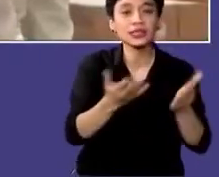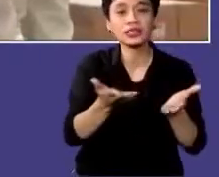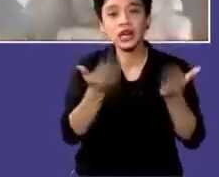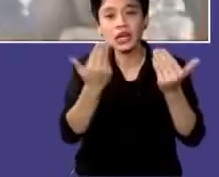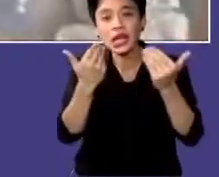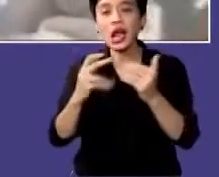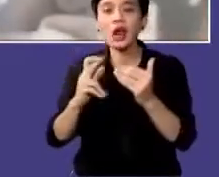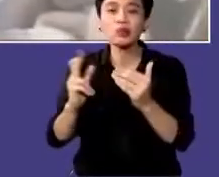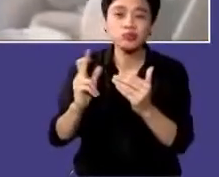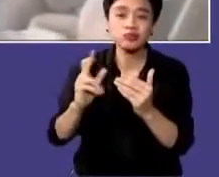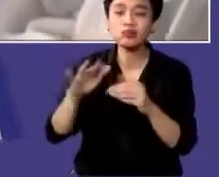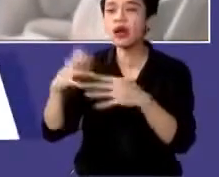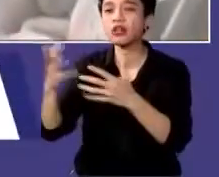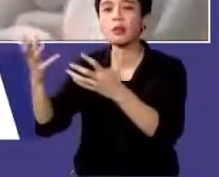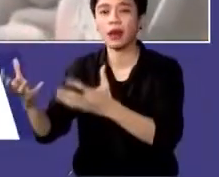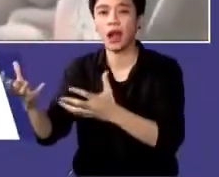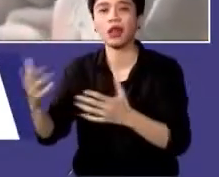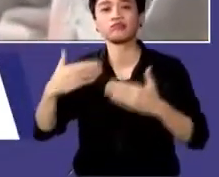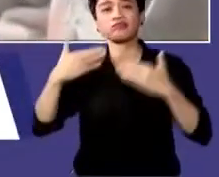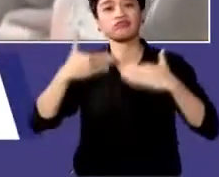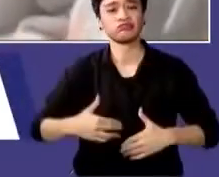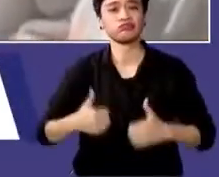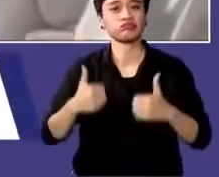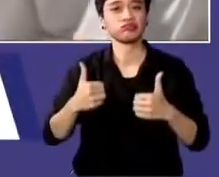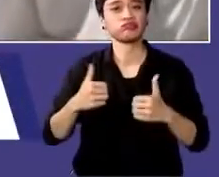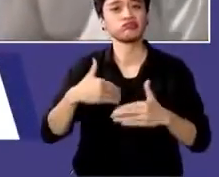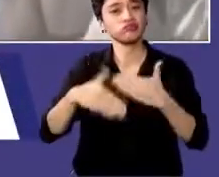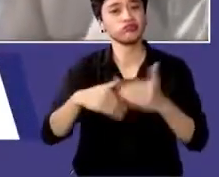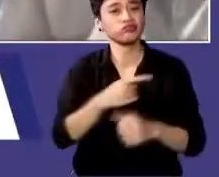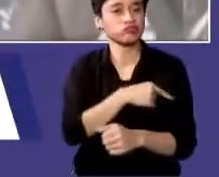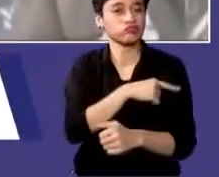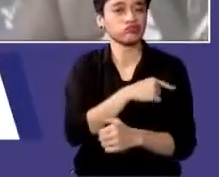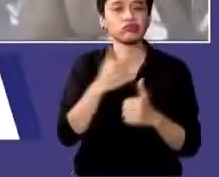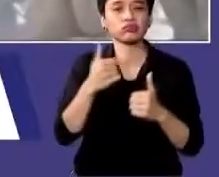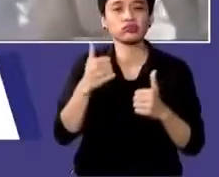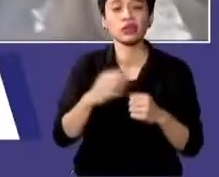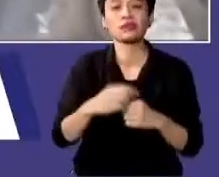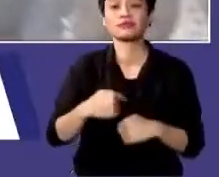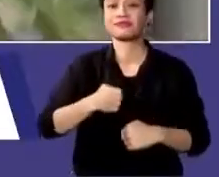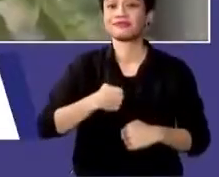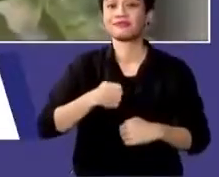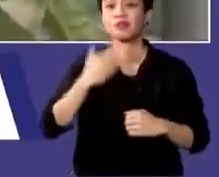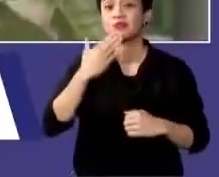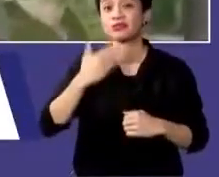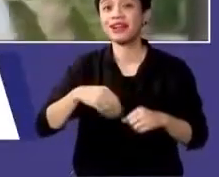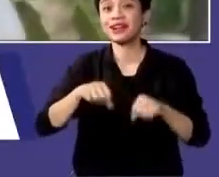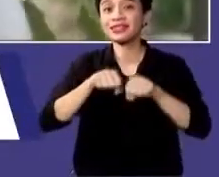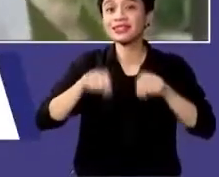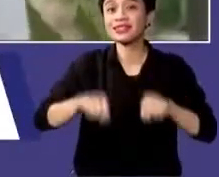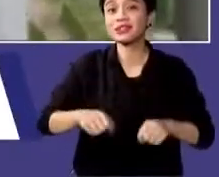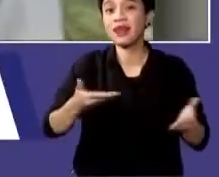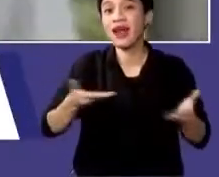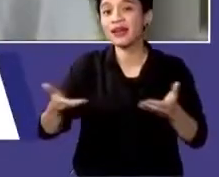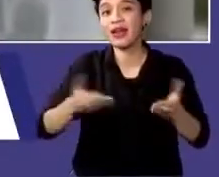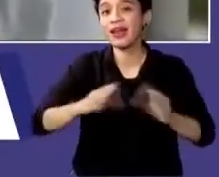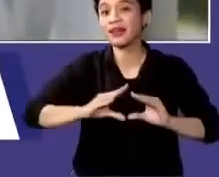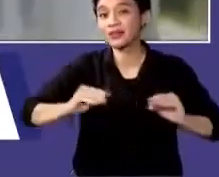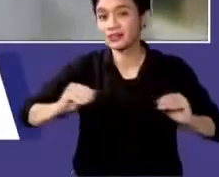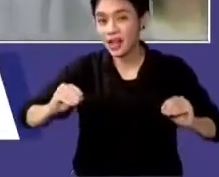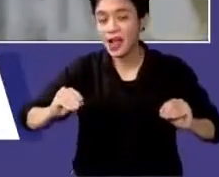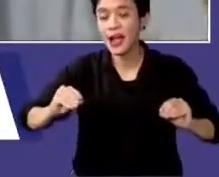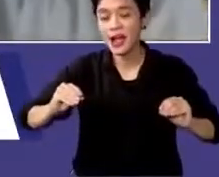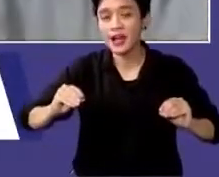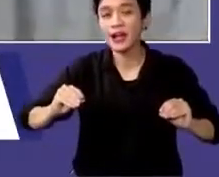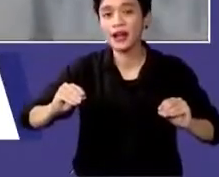meningkatkan Bagaimana sistem ee layanan atau sistem tenaga kerja yang kita siapkan termasuk bagaimana